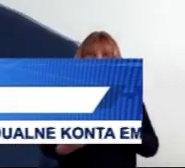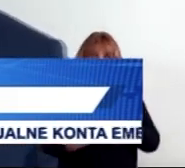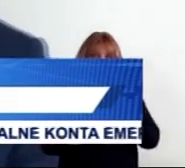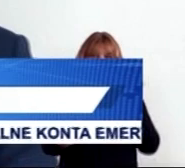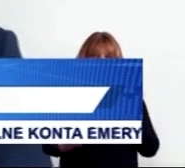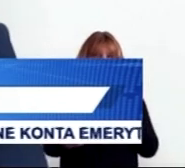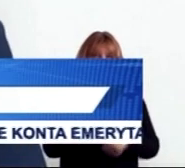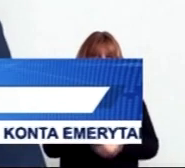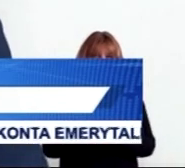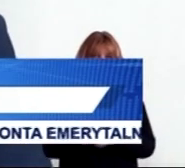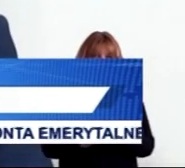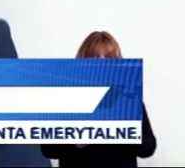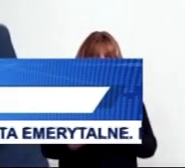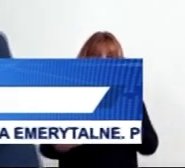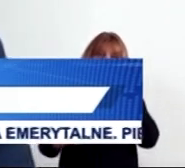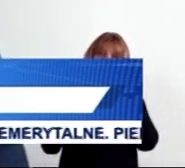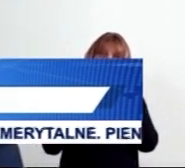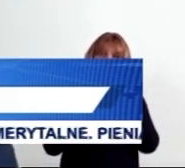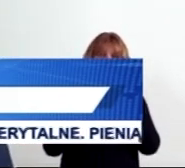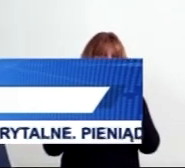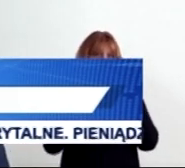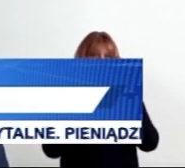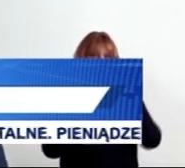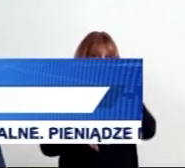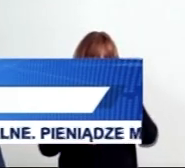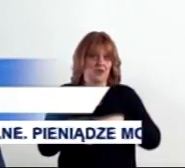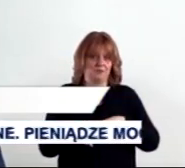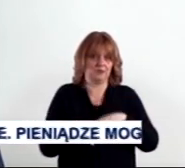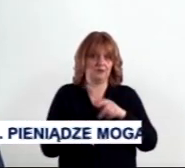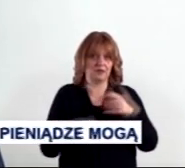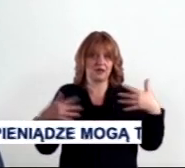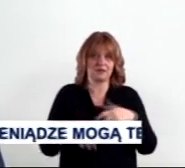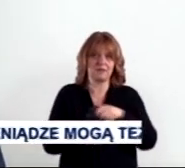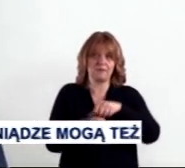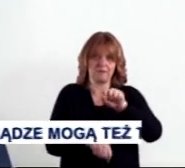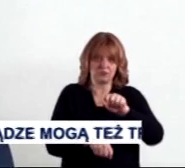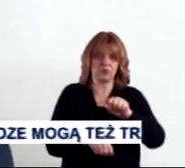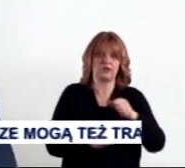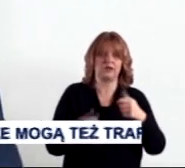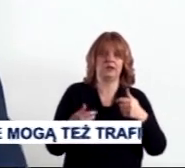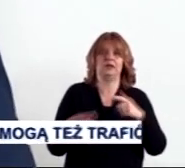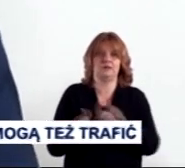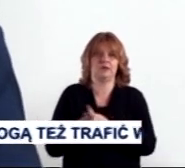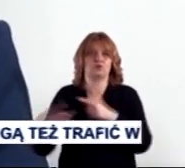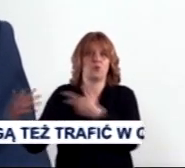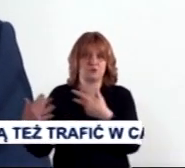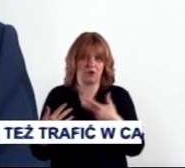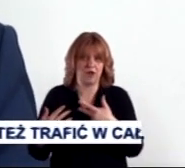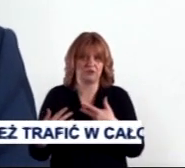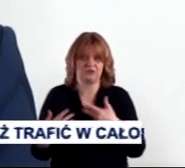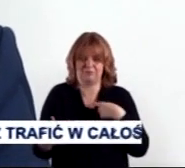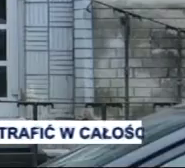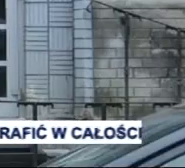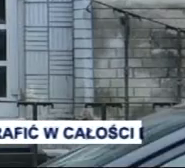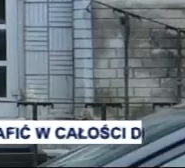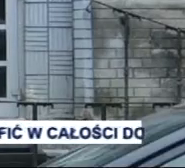żeby w jakikolwiek sposób przewidywać inny termin egzaminu maturalnego i egzaminu ósmoklasisty, aniżeli zaplanowane